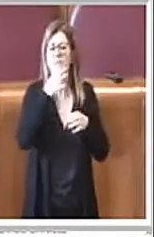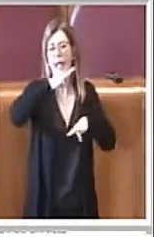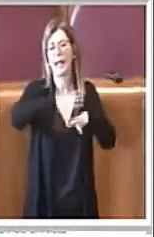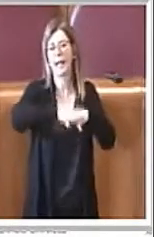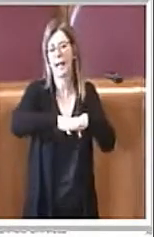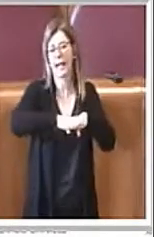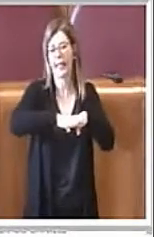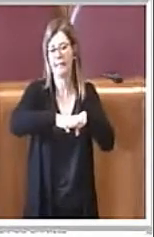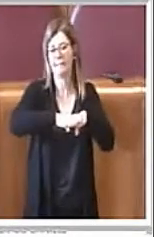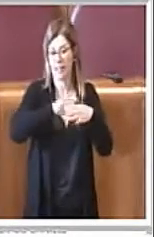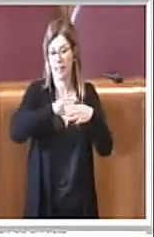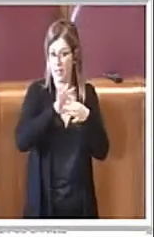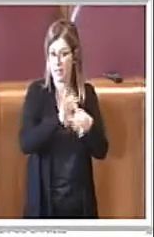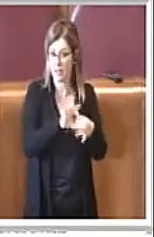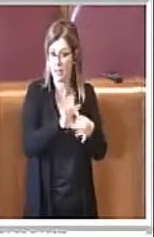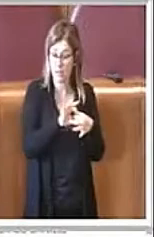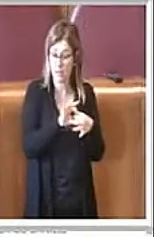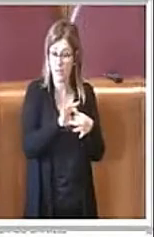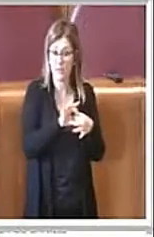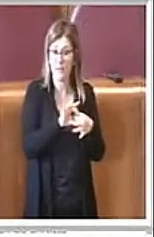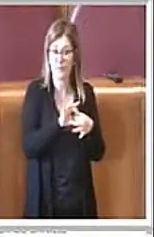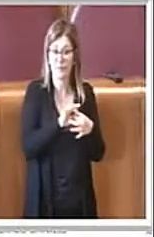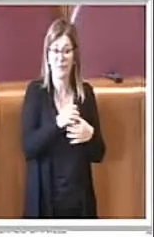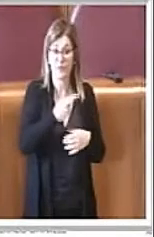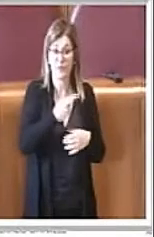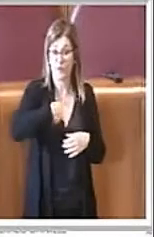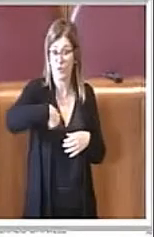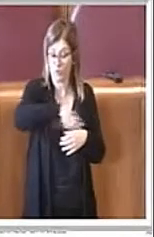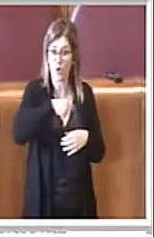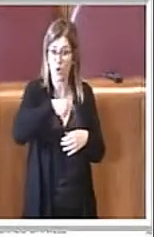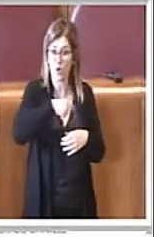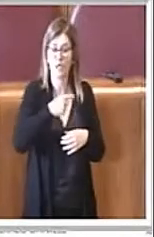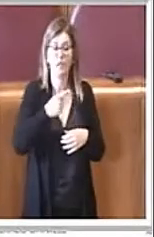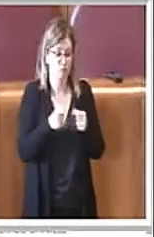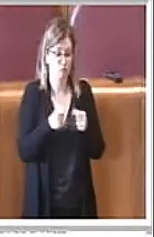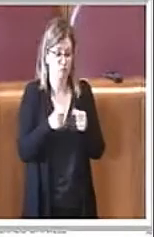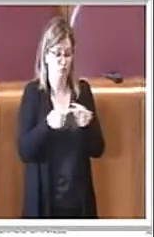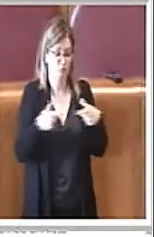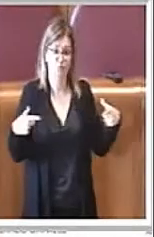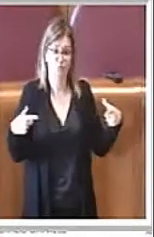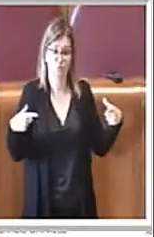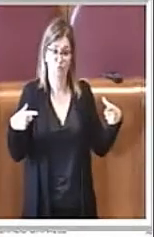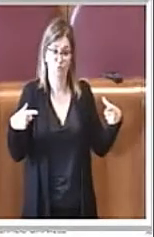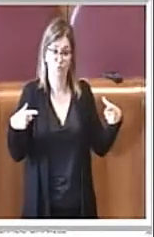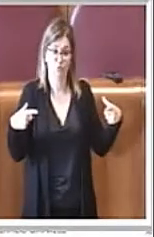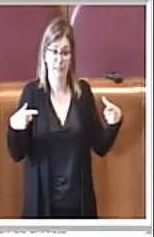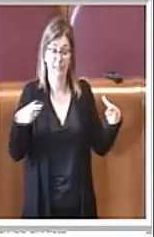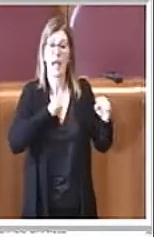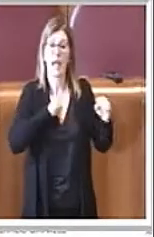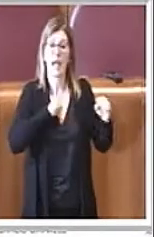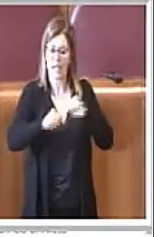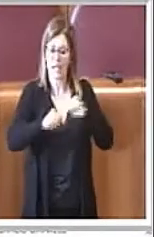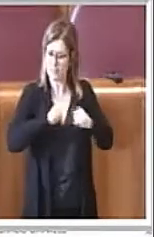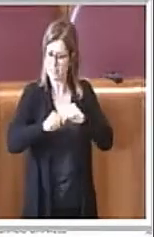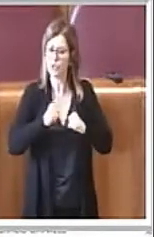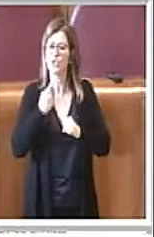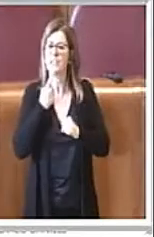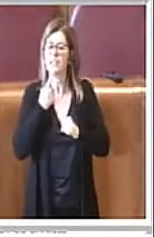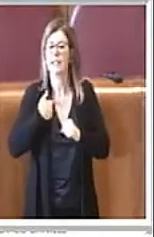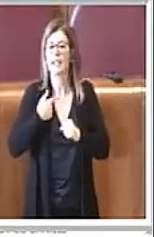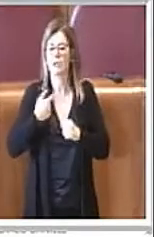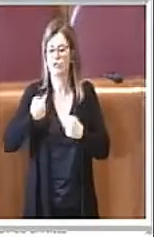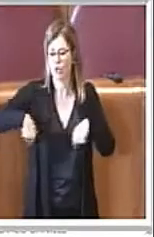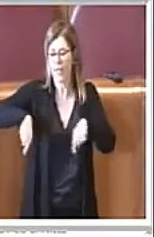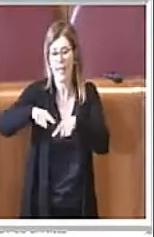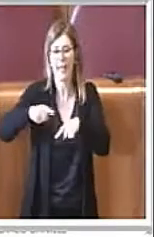abbiamo la città che è costituita, in questo caso l'amministrazione, dagli organi decisionali,